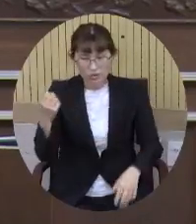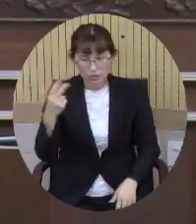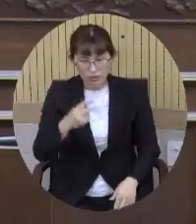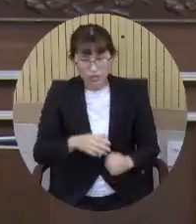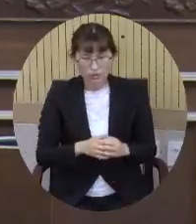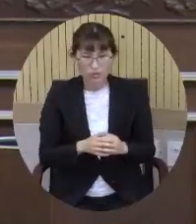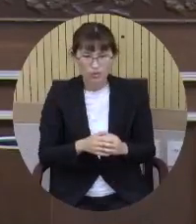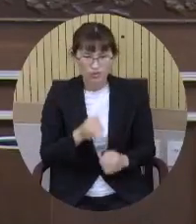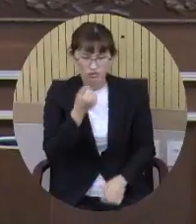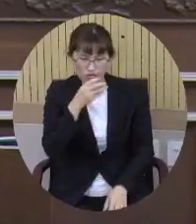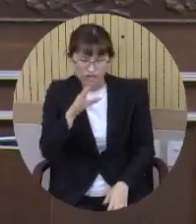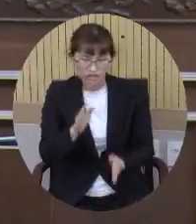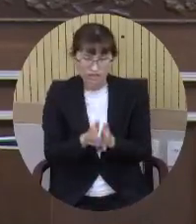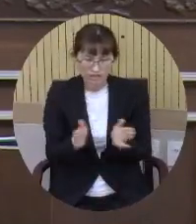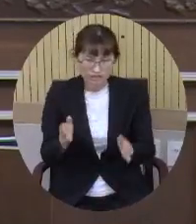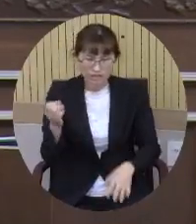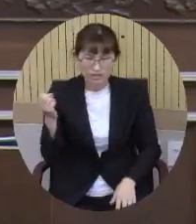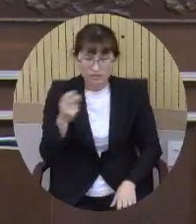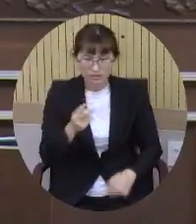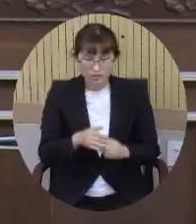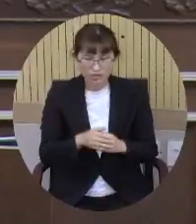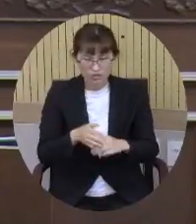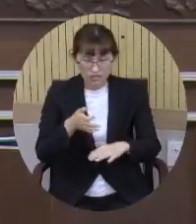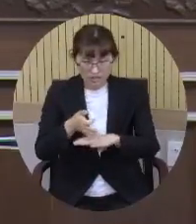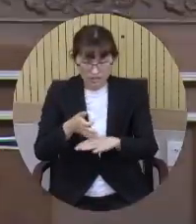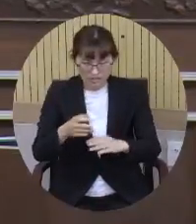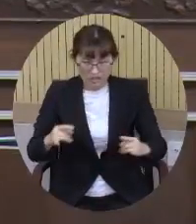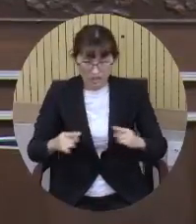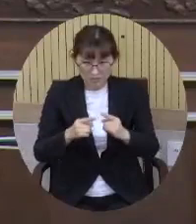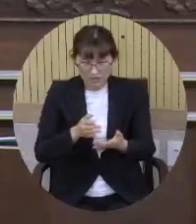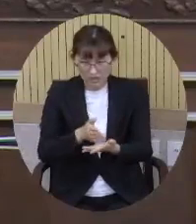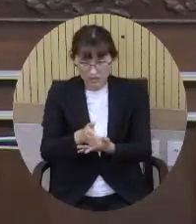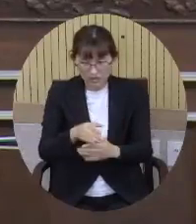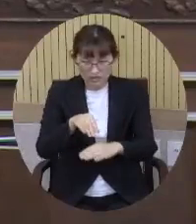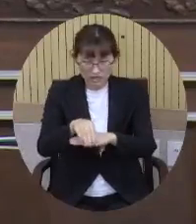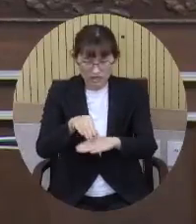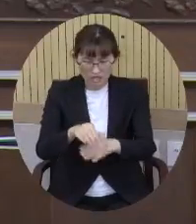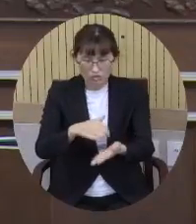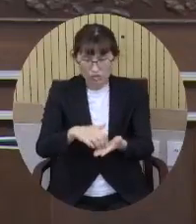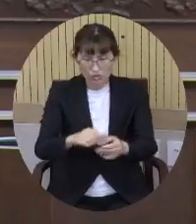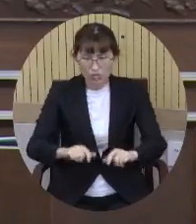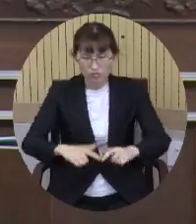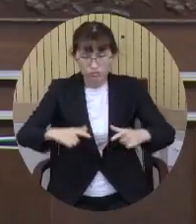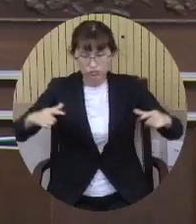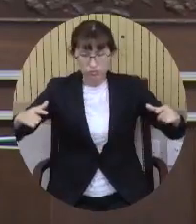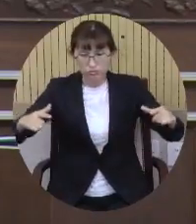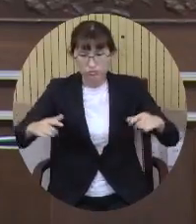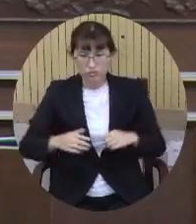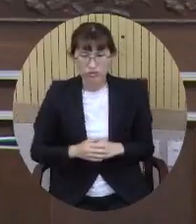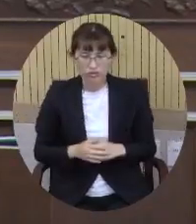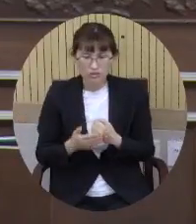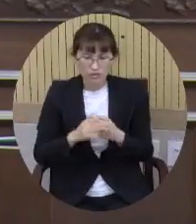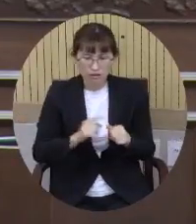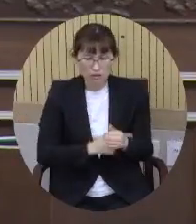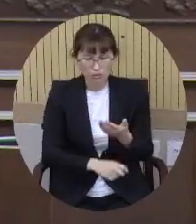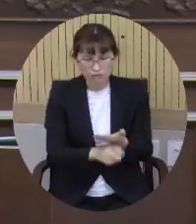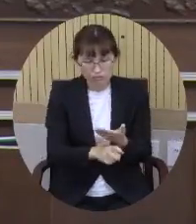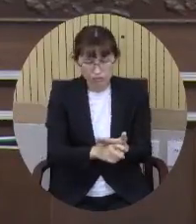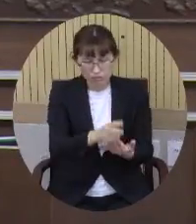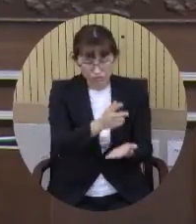함께 캠핑용 차량 수가 급속히 증가함에 따라 불법 및 장기 주차로